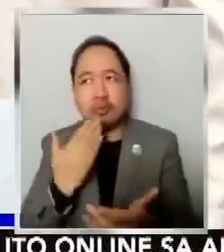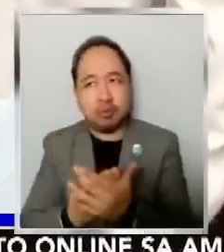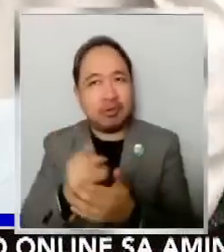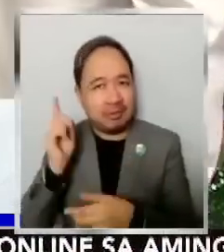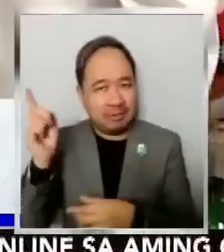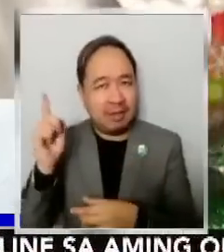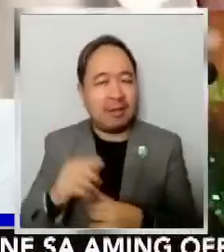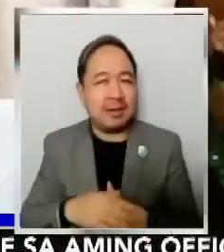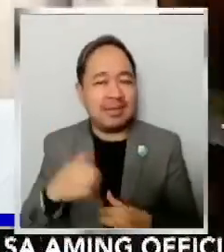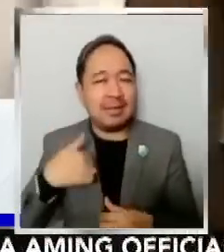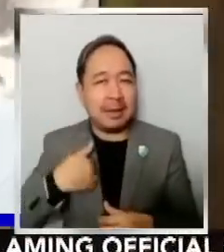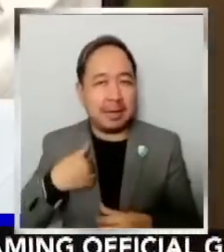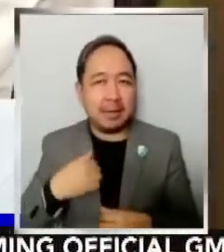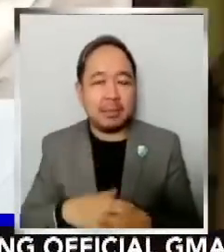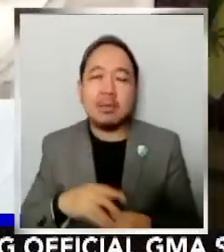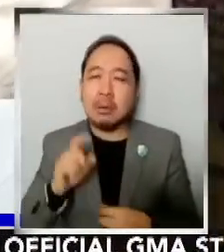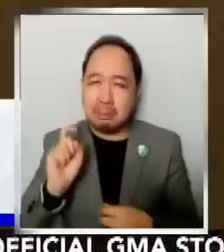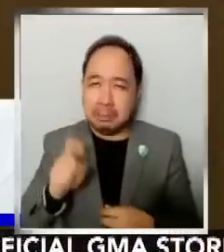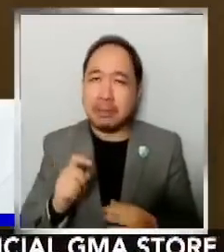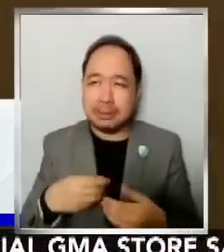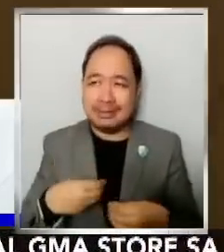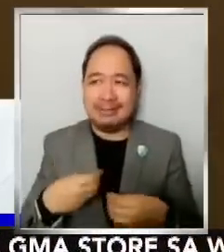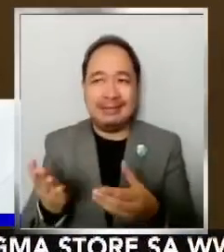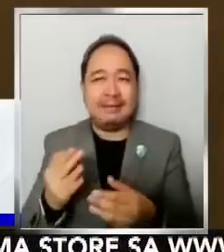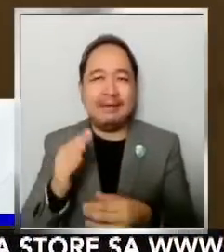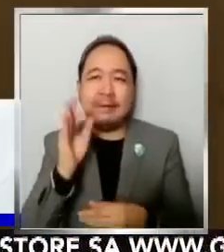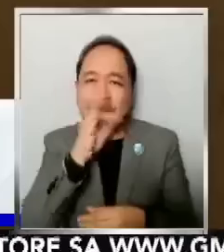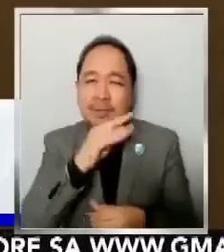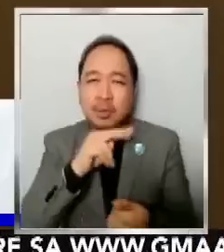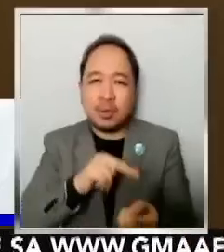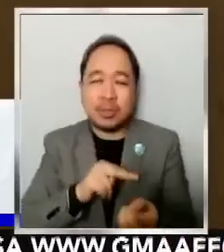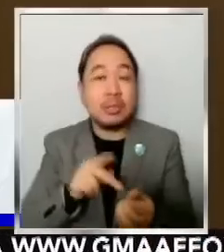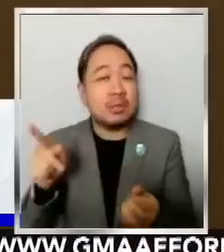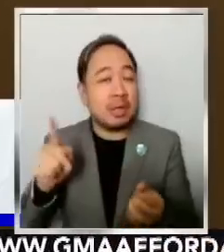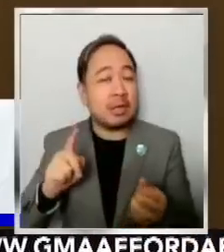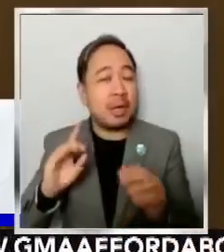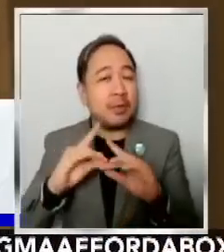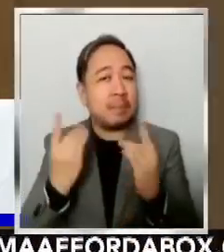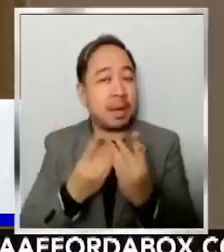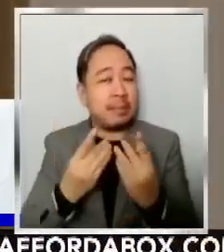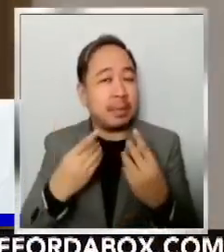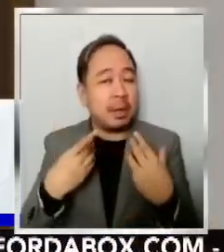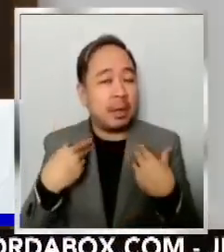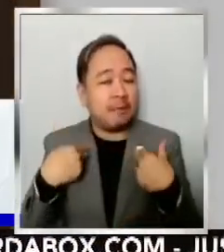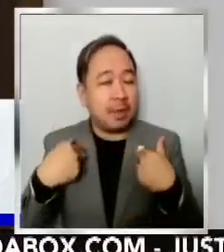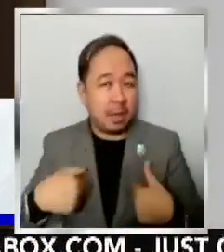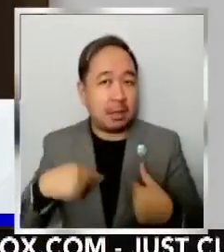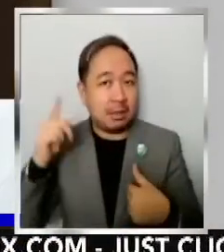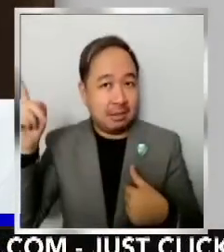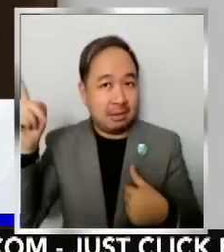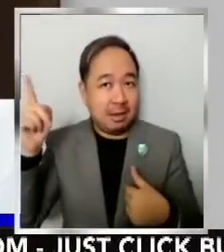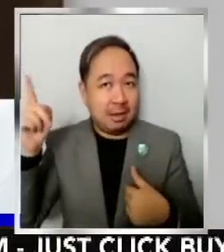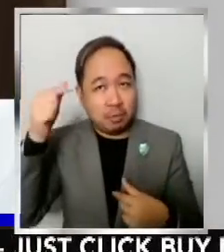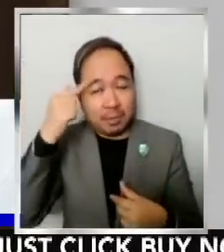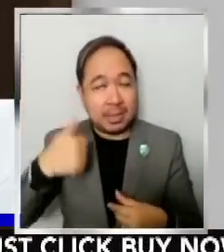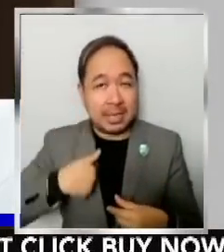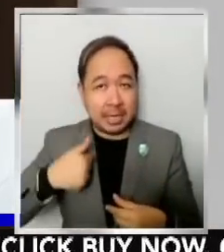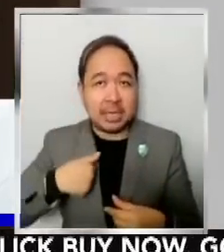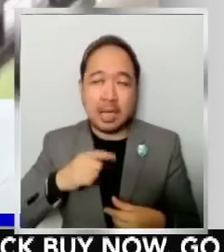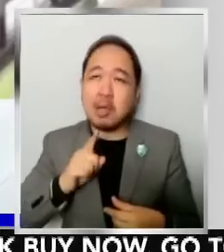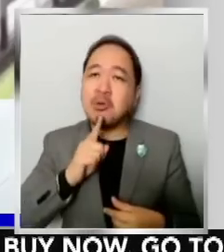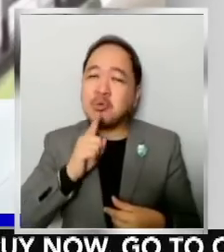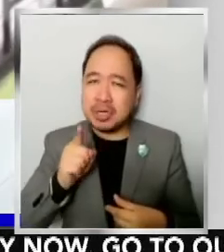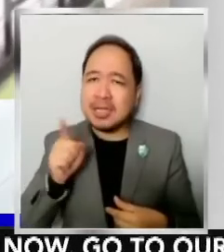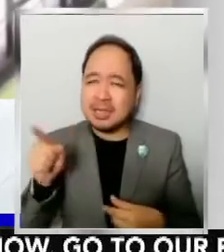yan ibigay sa mga Pinoy nurse na ayon sa Minister of Health ng Government of Saskatchewan sa Canada ay likas sa pagiging